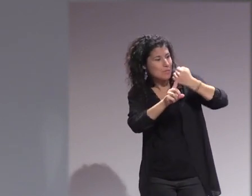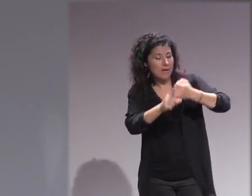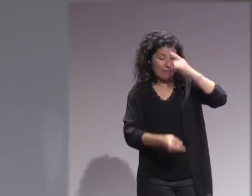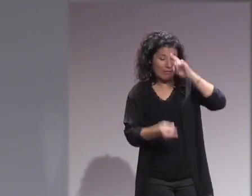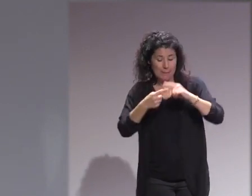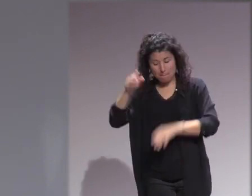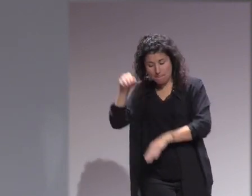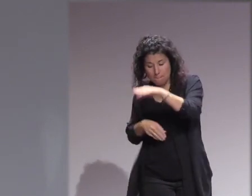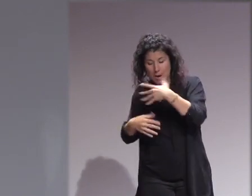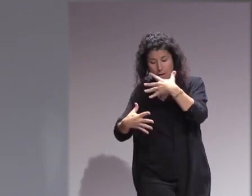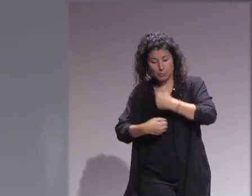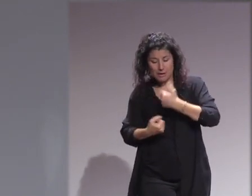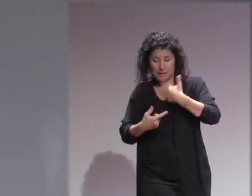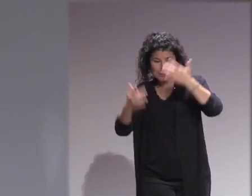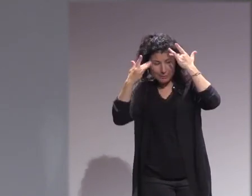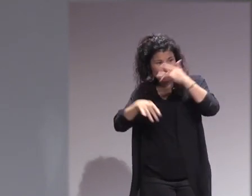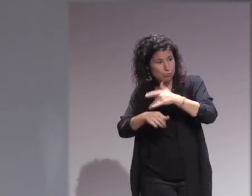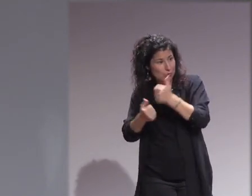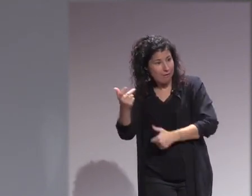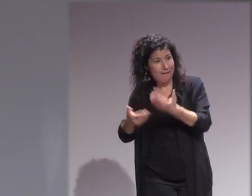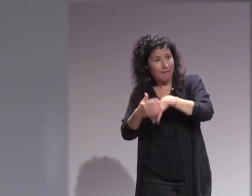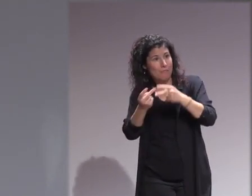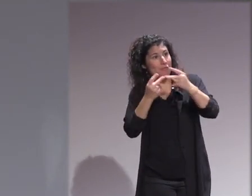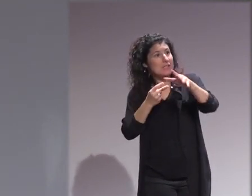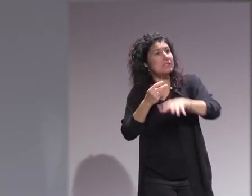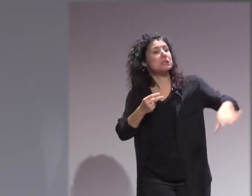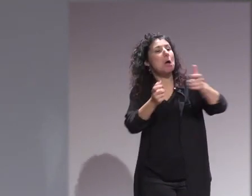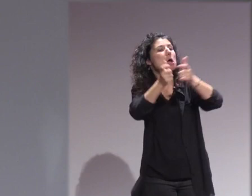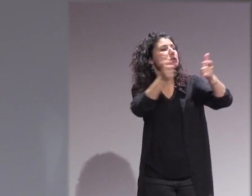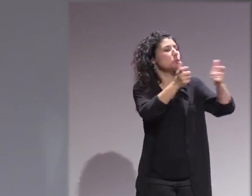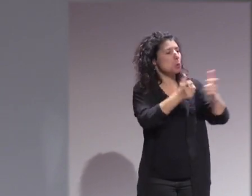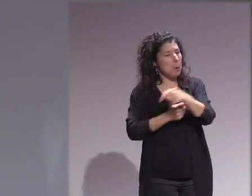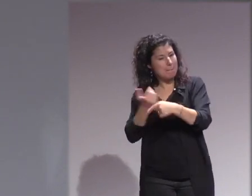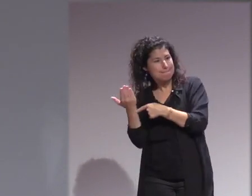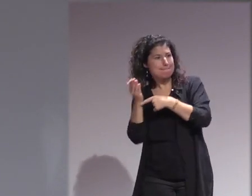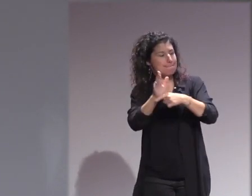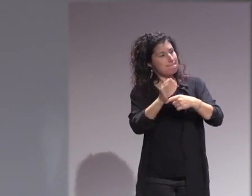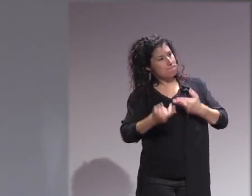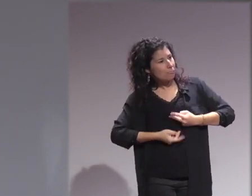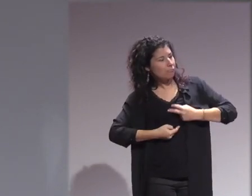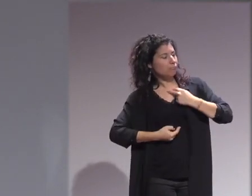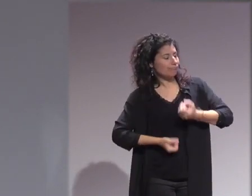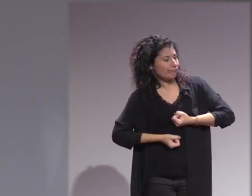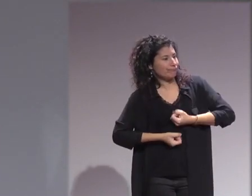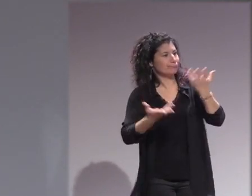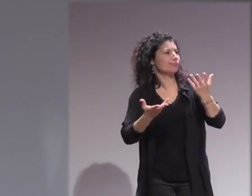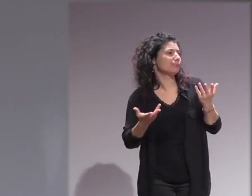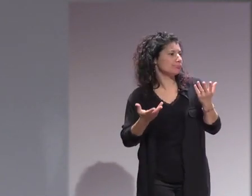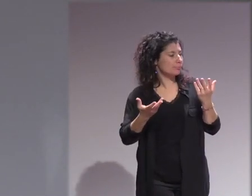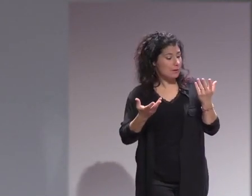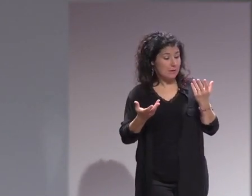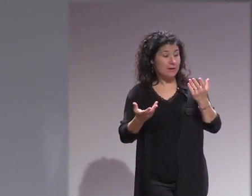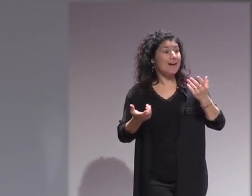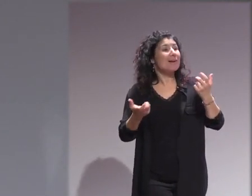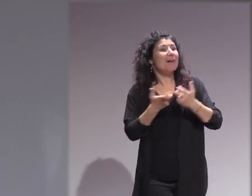adoptées auprès des institutions de l'adoption pour que justement tout ce que vous avez vu, entendu de clichés et de violences qui nous